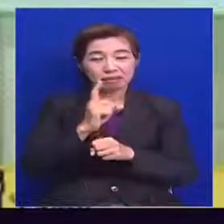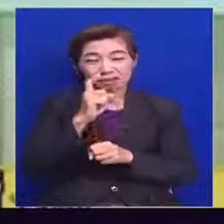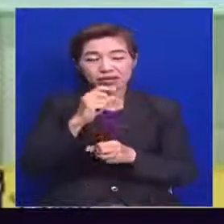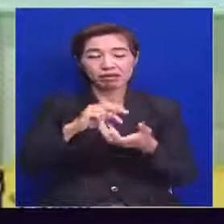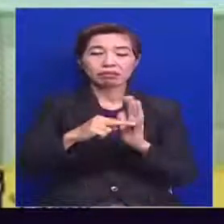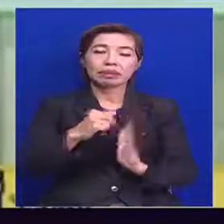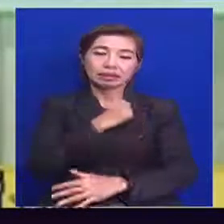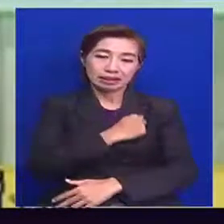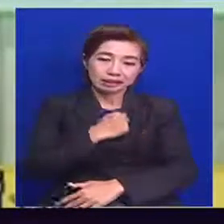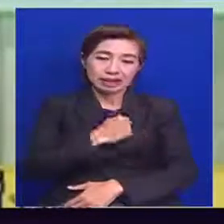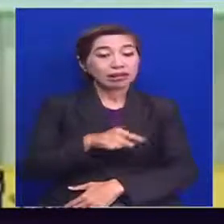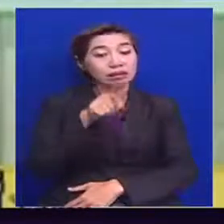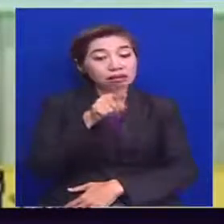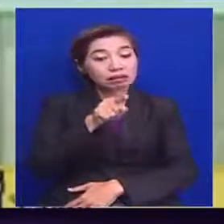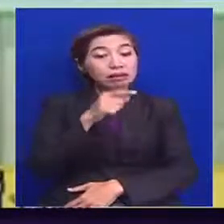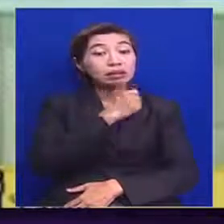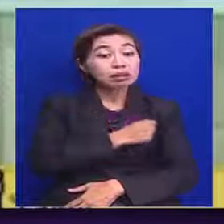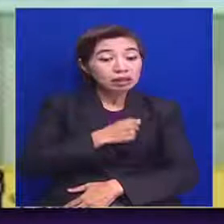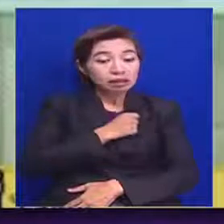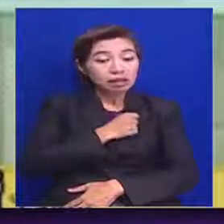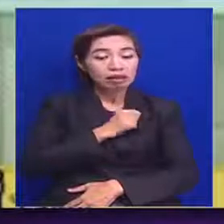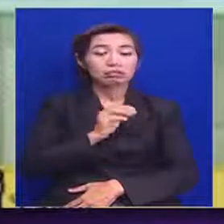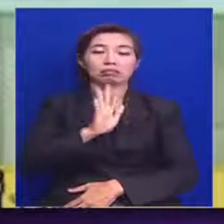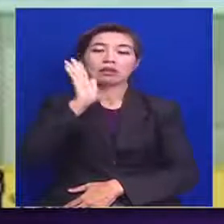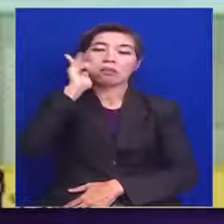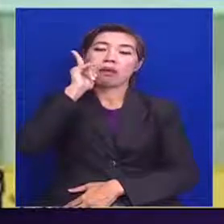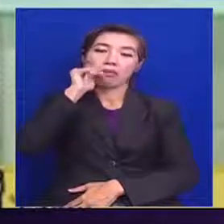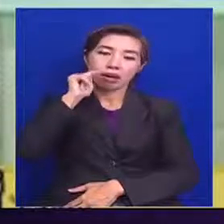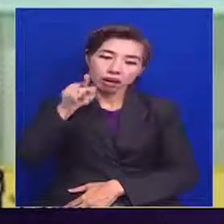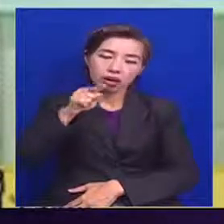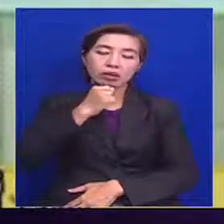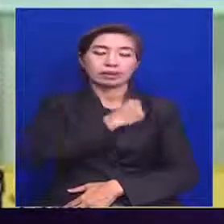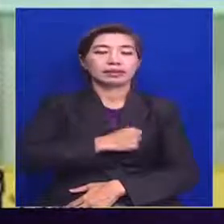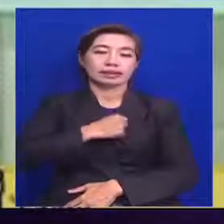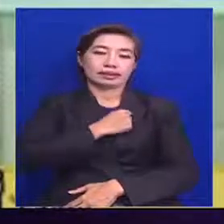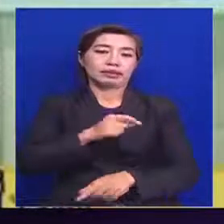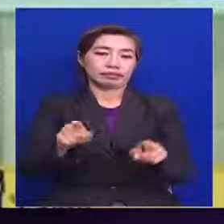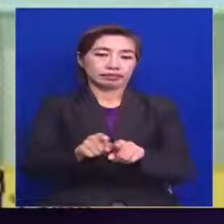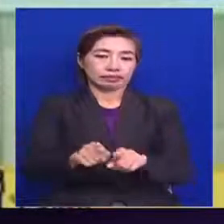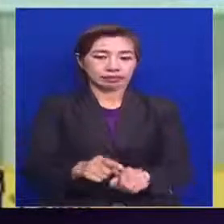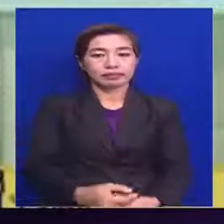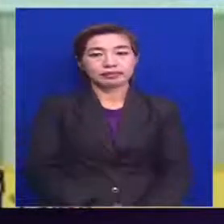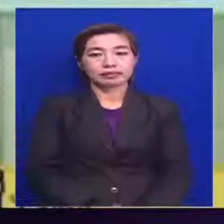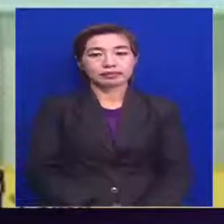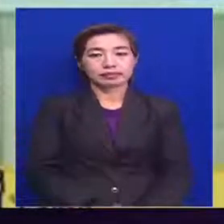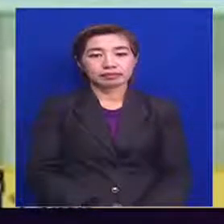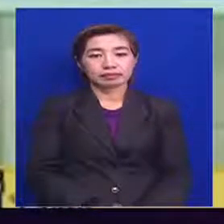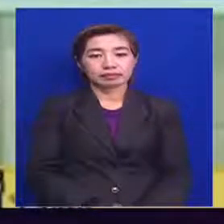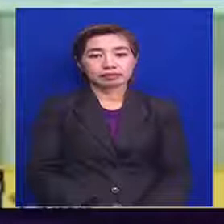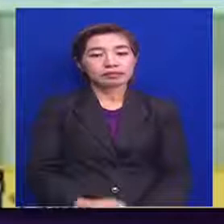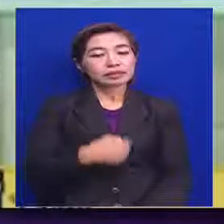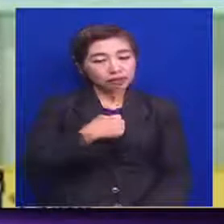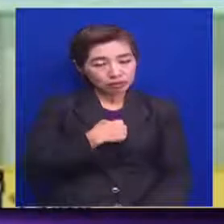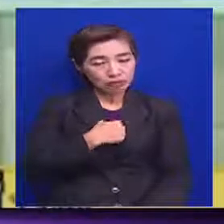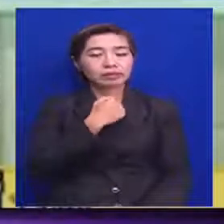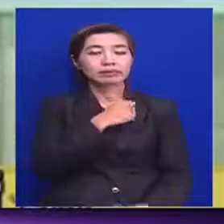ไม่ใช่เธอเสียใจพ่อแม่ก็จะเสียใจสังคมก็จะเสีย